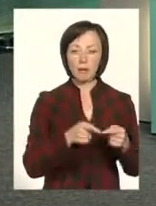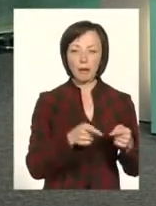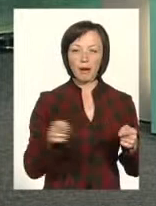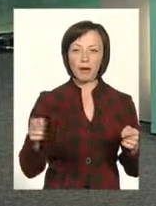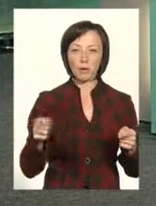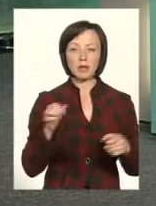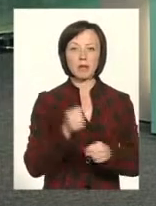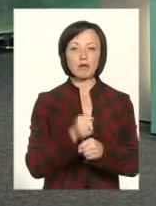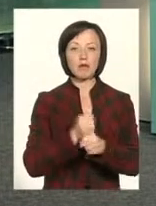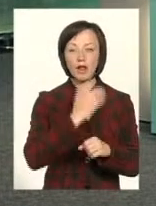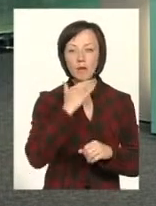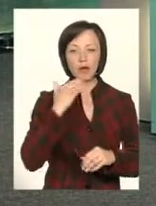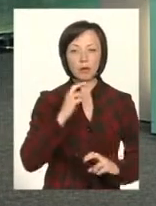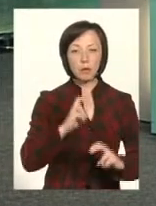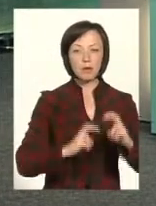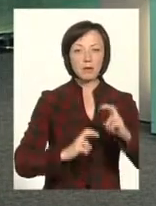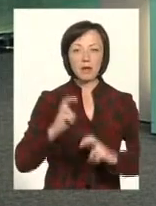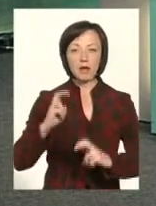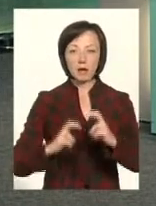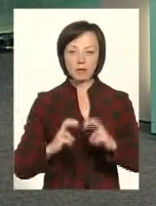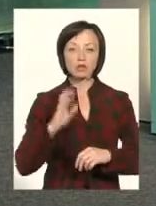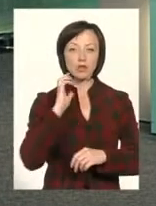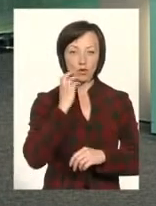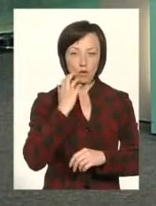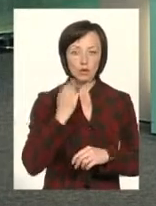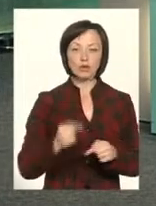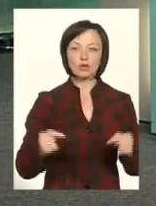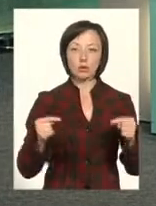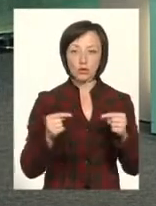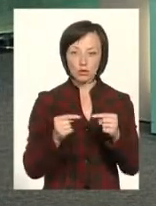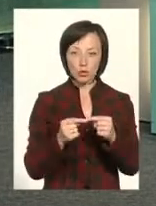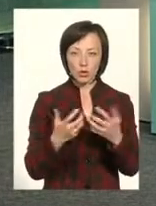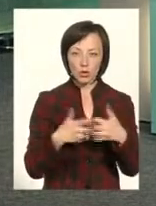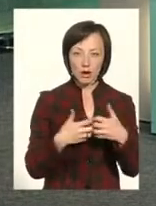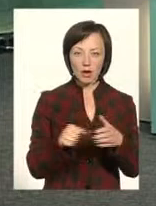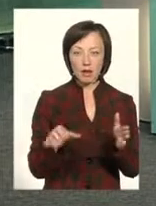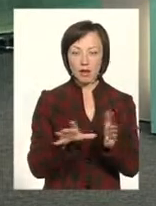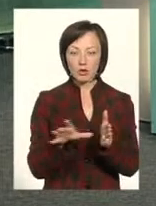і працювало багато підприємств досить серйозних, і точна механіка, і